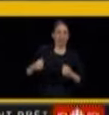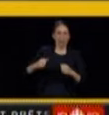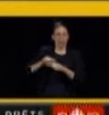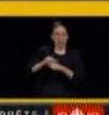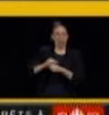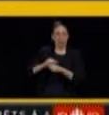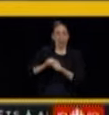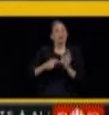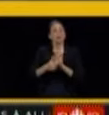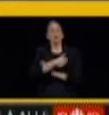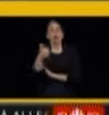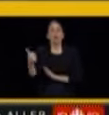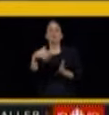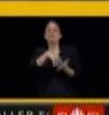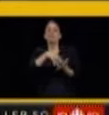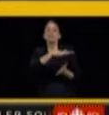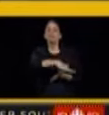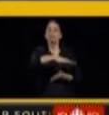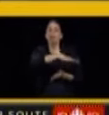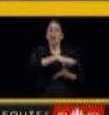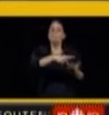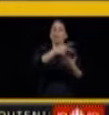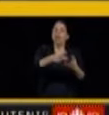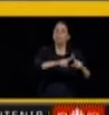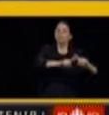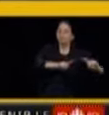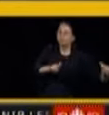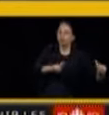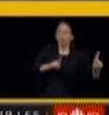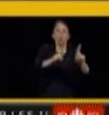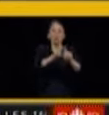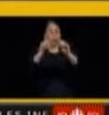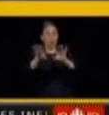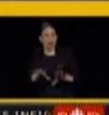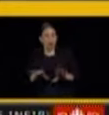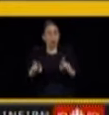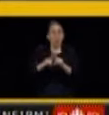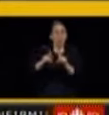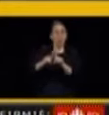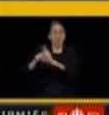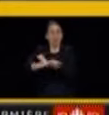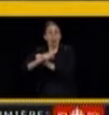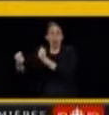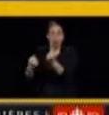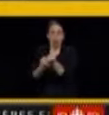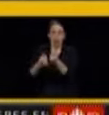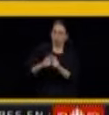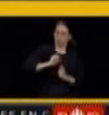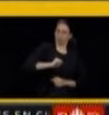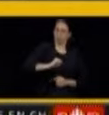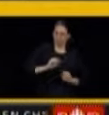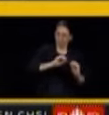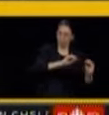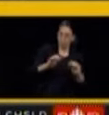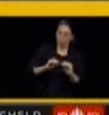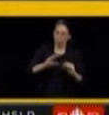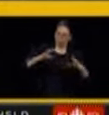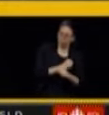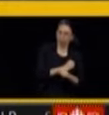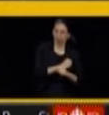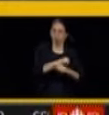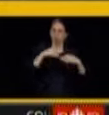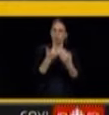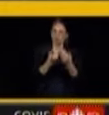autres programmes, puis les professeurs, puis le personnel de soutien, une formation en accéléré là, pour leur donner vraiment tout ce qu'il